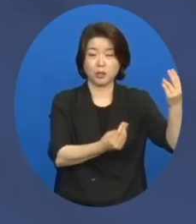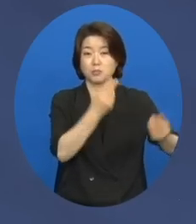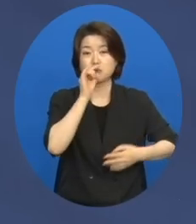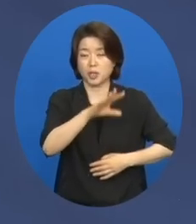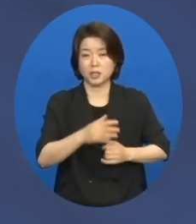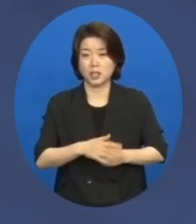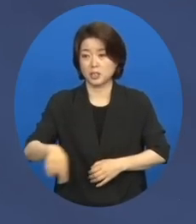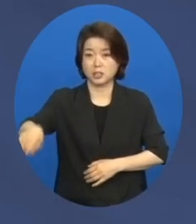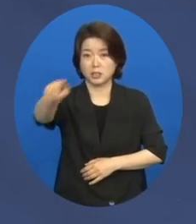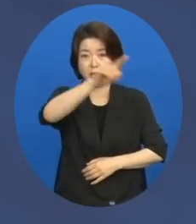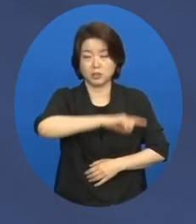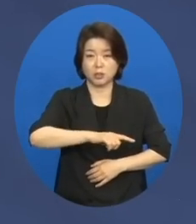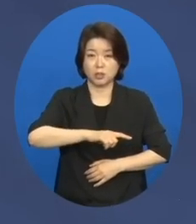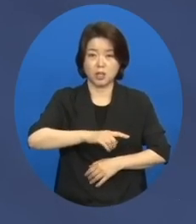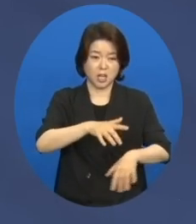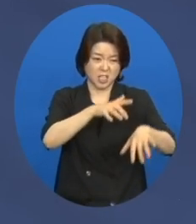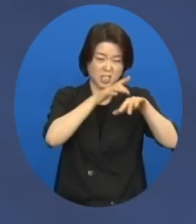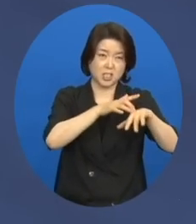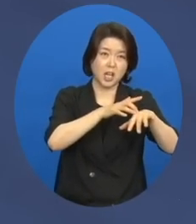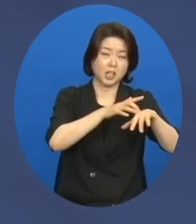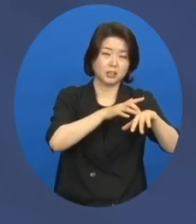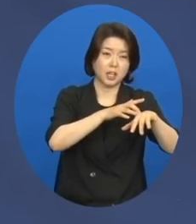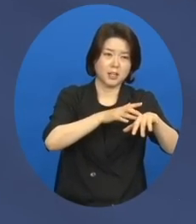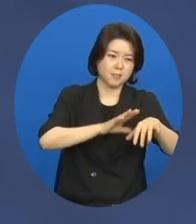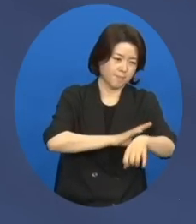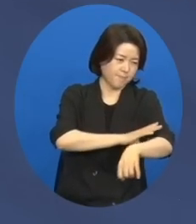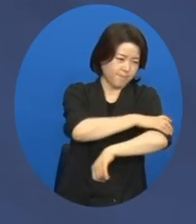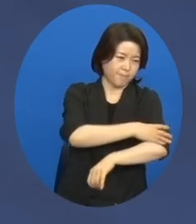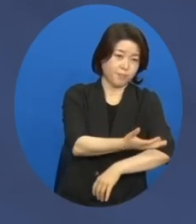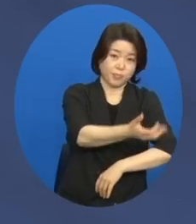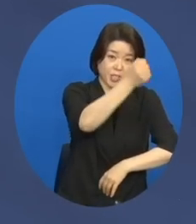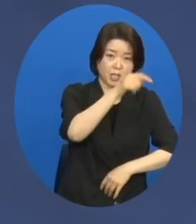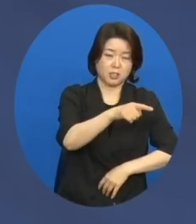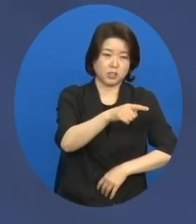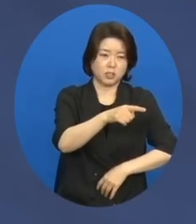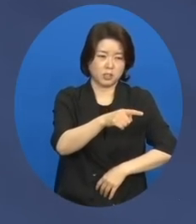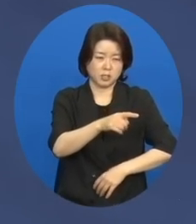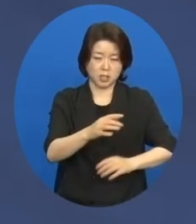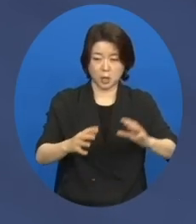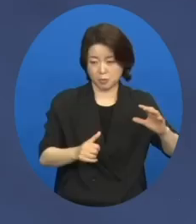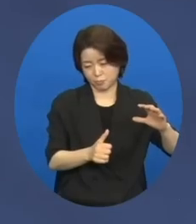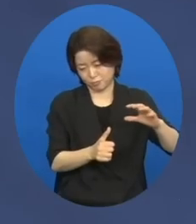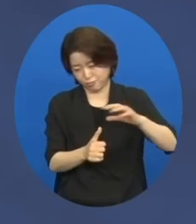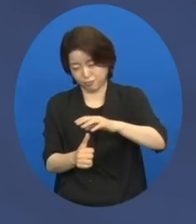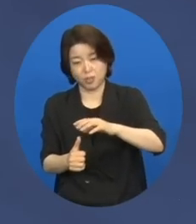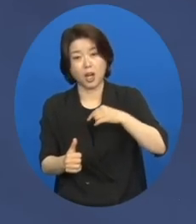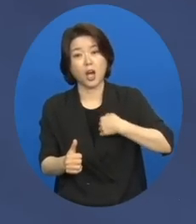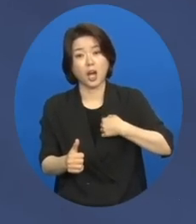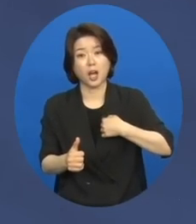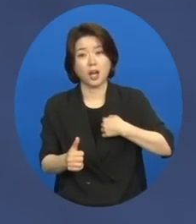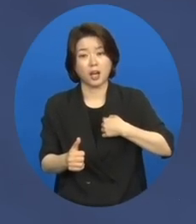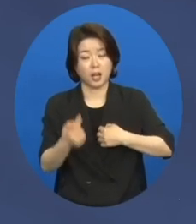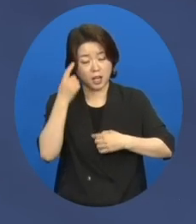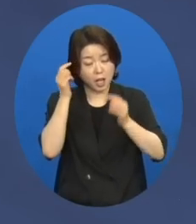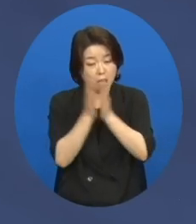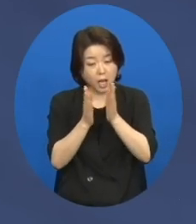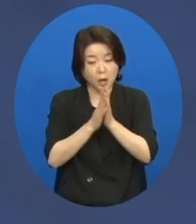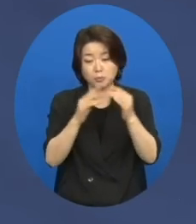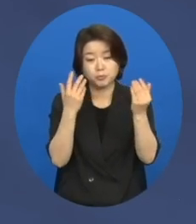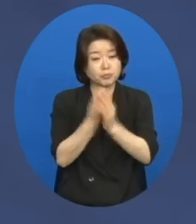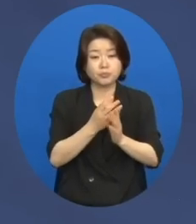되는 저 무서운 사단의 공중권세 잡은 놈에 완전히 사로잡히되 그것도 스스로 완벽하게